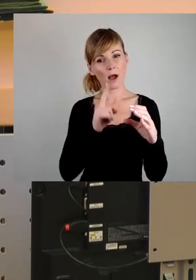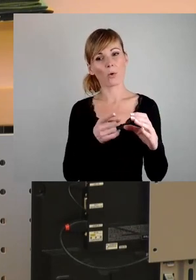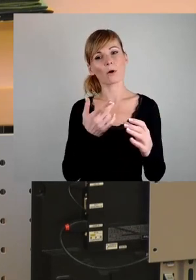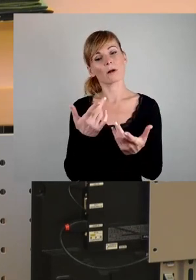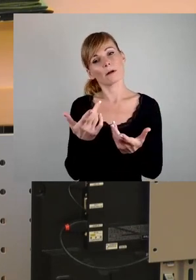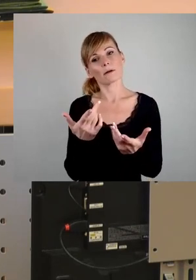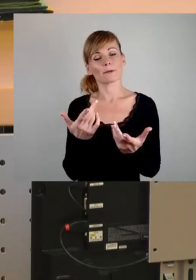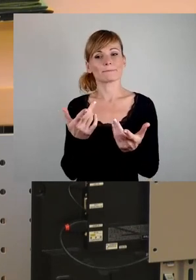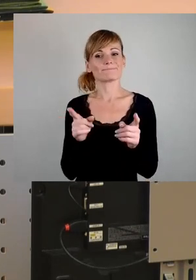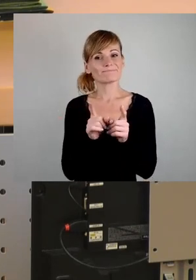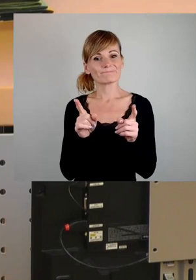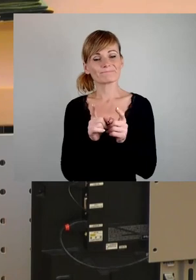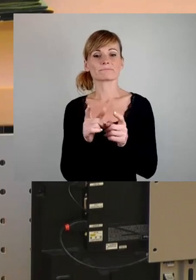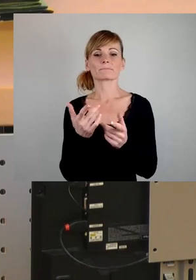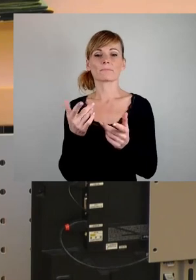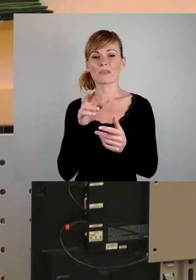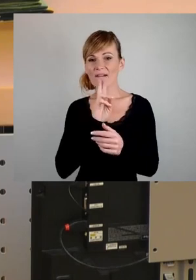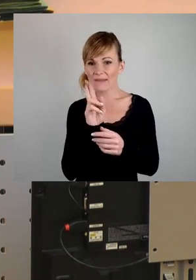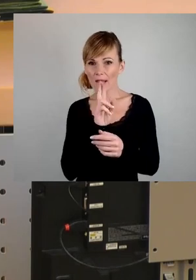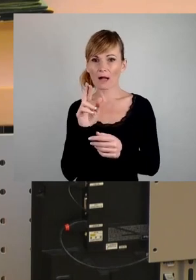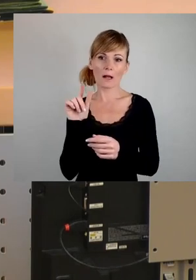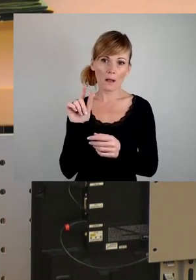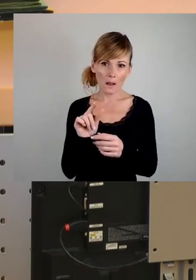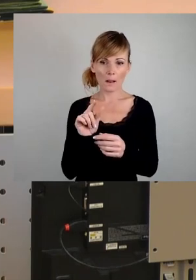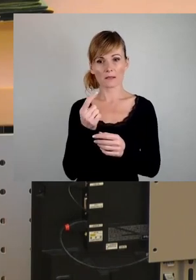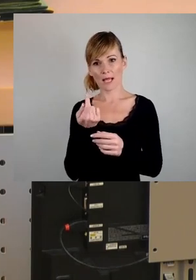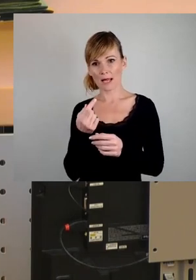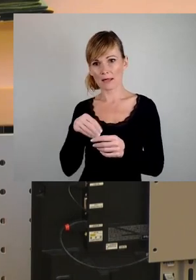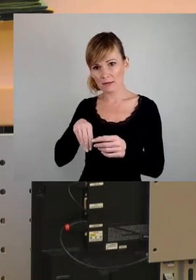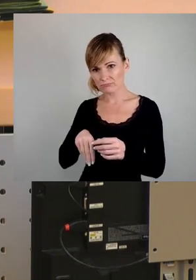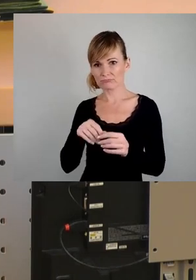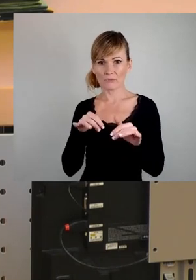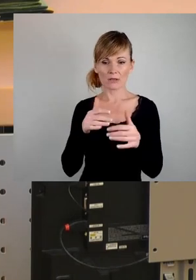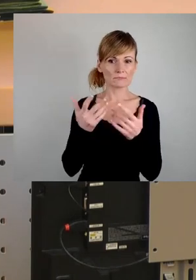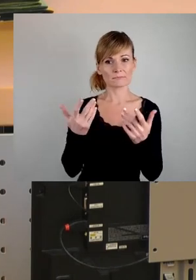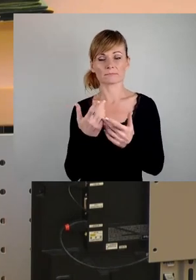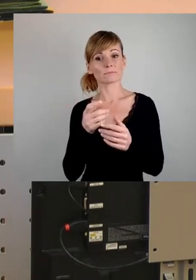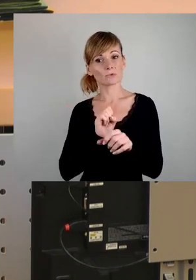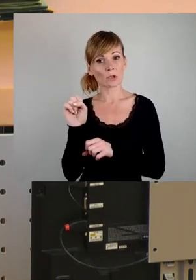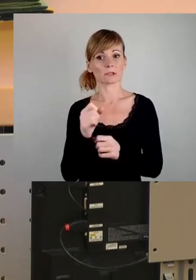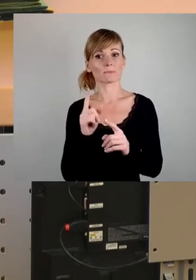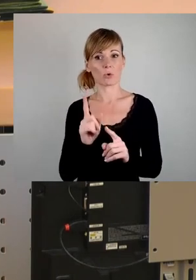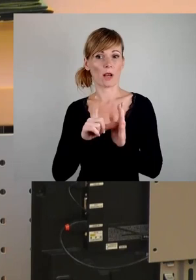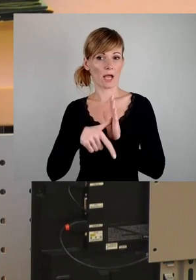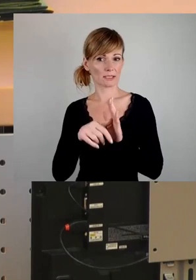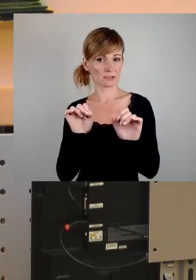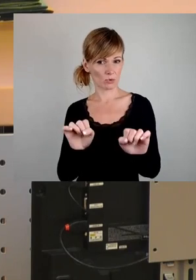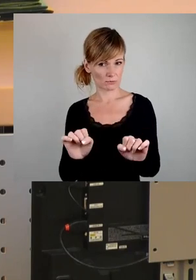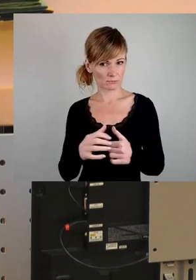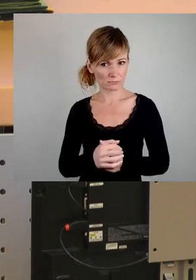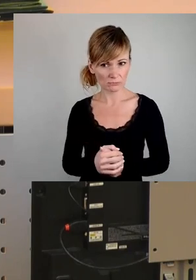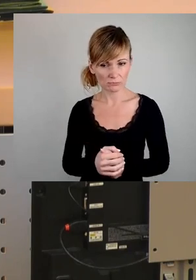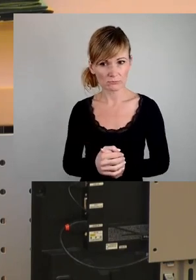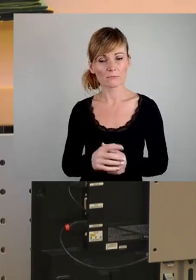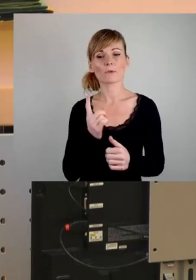auch Leute mit kleinem Geldbeutel erfreuen können sollten. Und deshalb schlagen wir mit unserem Ergänzungsantrag